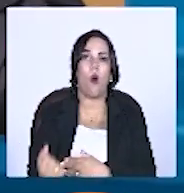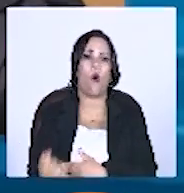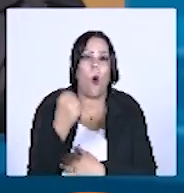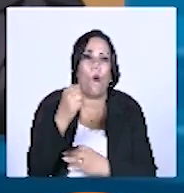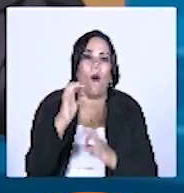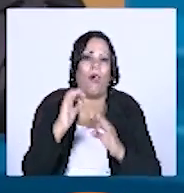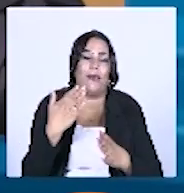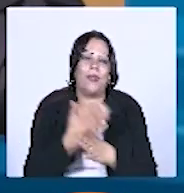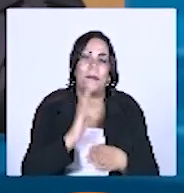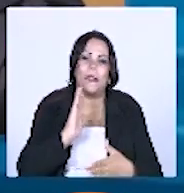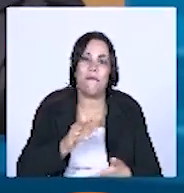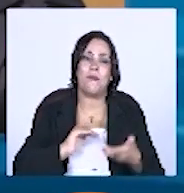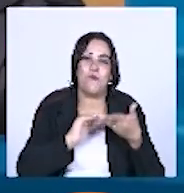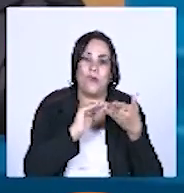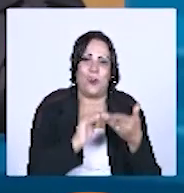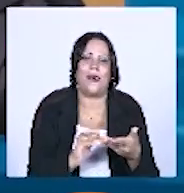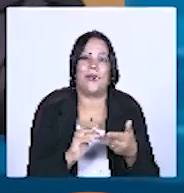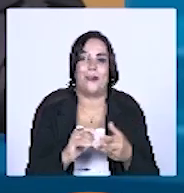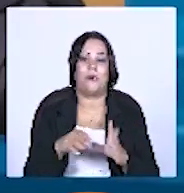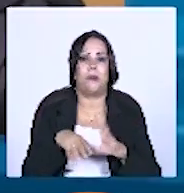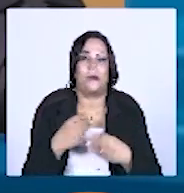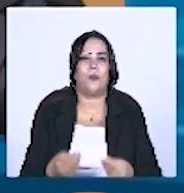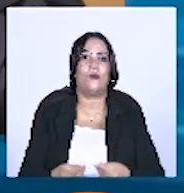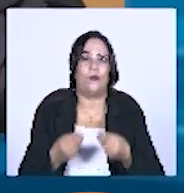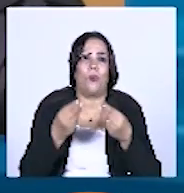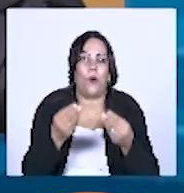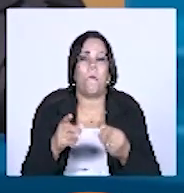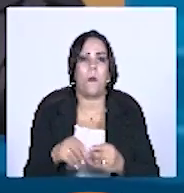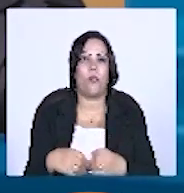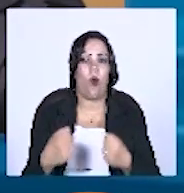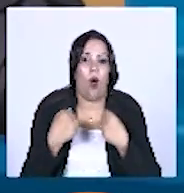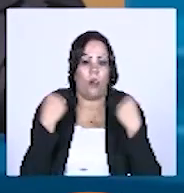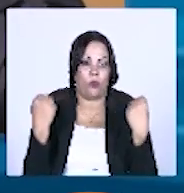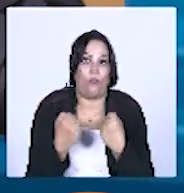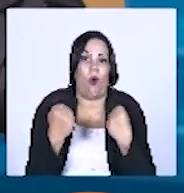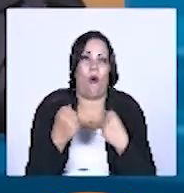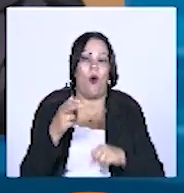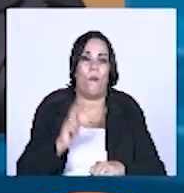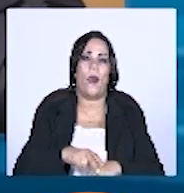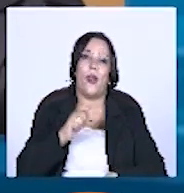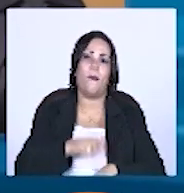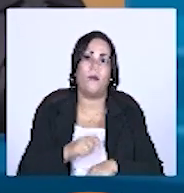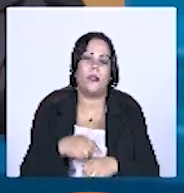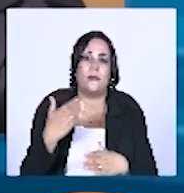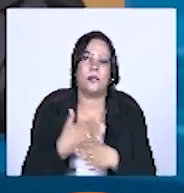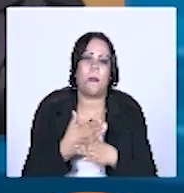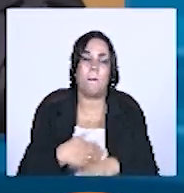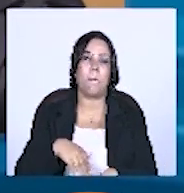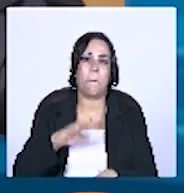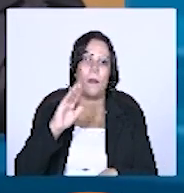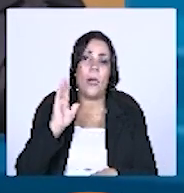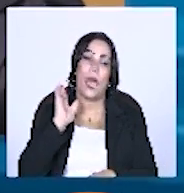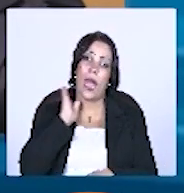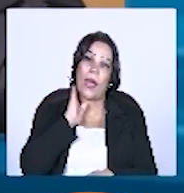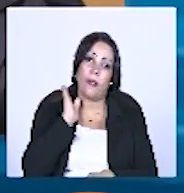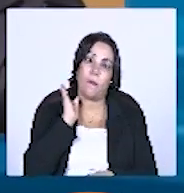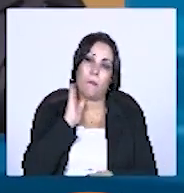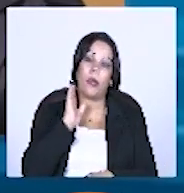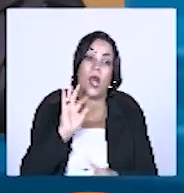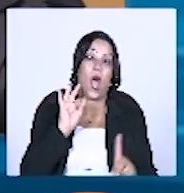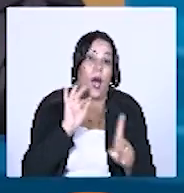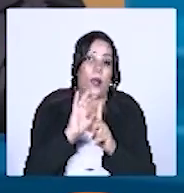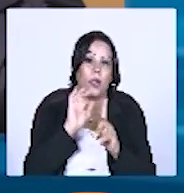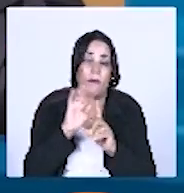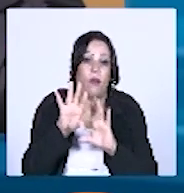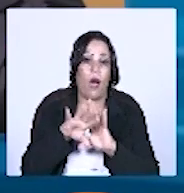هي تساهم وتعطي من الطاقه والوقت في خدمه الاهداف اللي هي عايزاها او